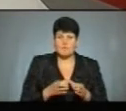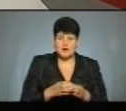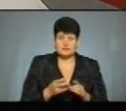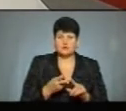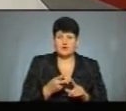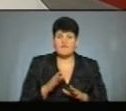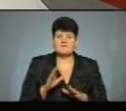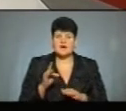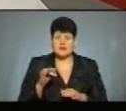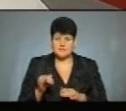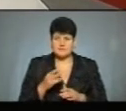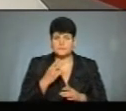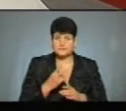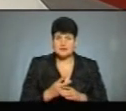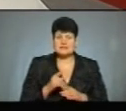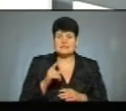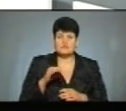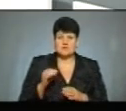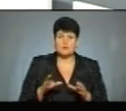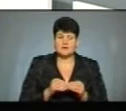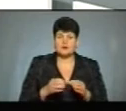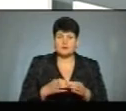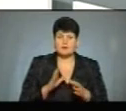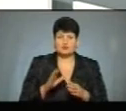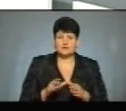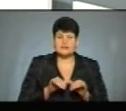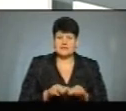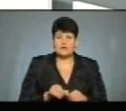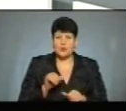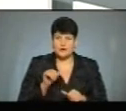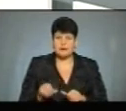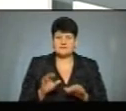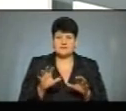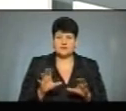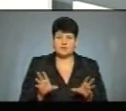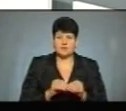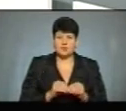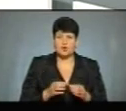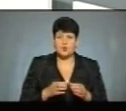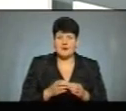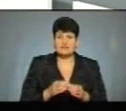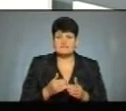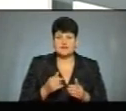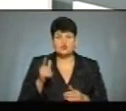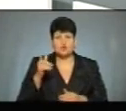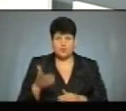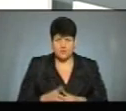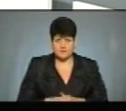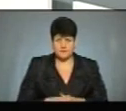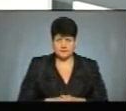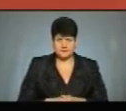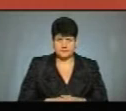передбачає, що Заводська об'єднана громада буде діяти окремо в статусі об'єднаної громади від Чорткова. Ми ще про